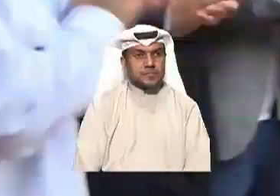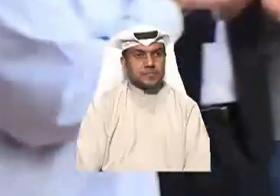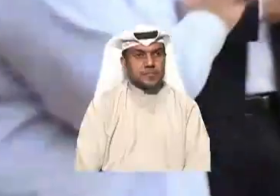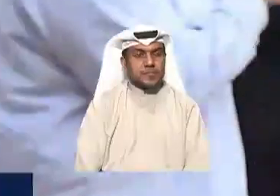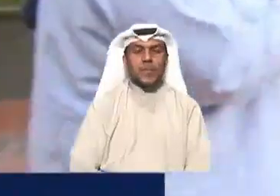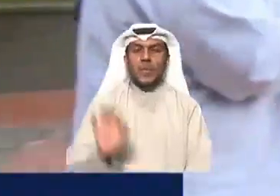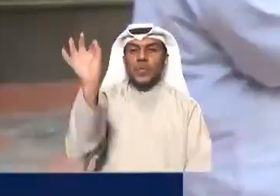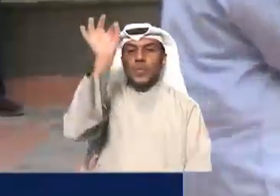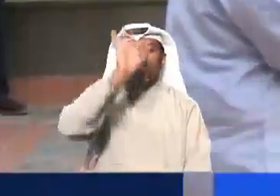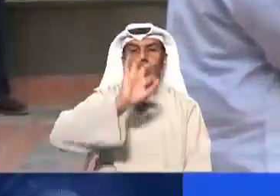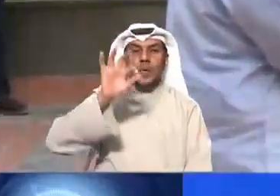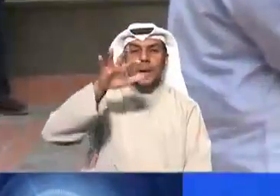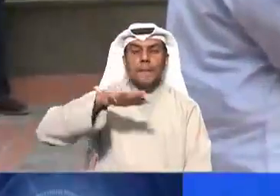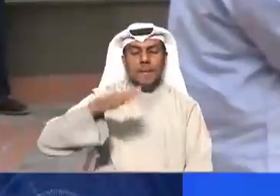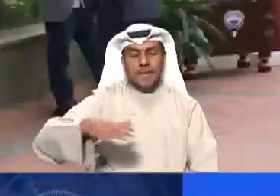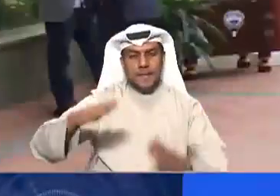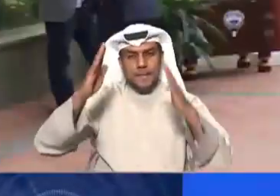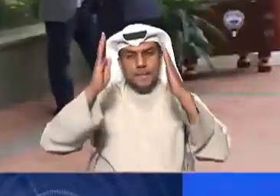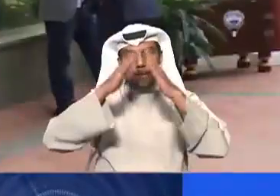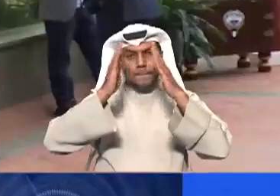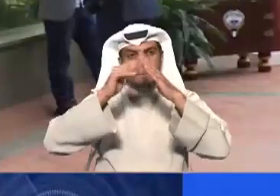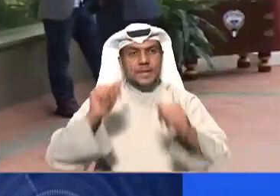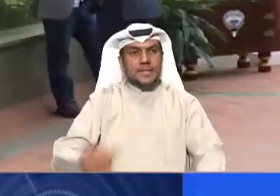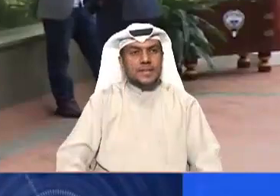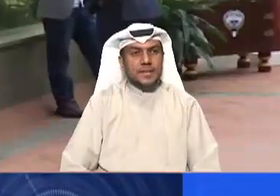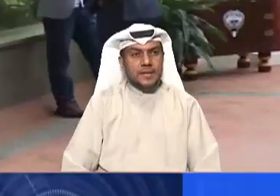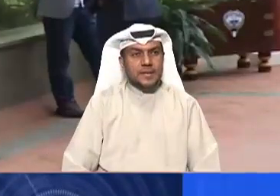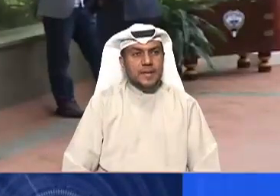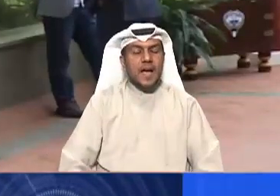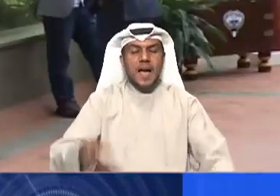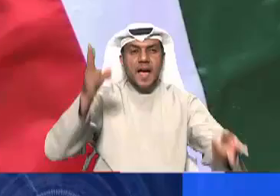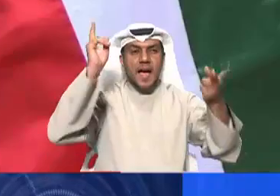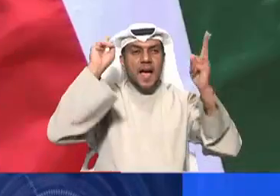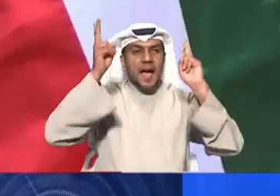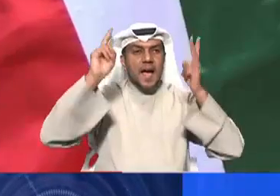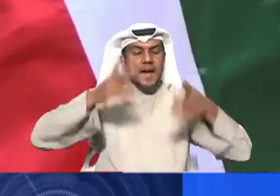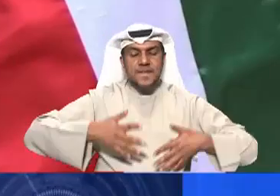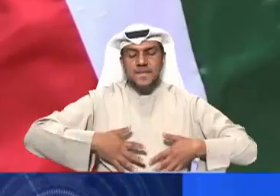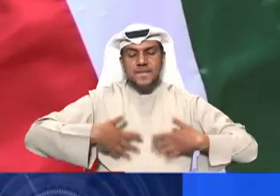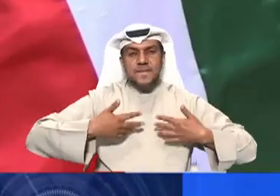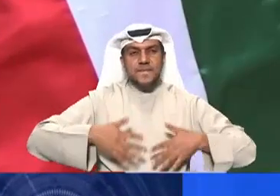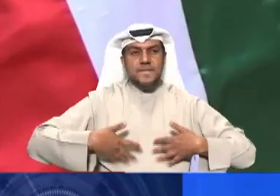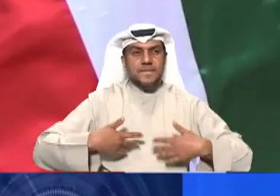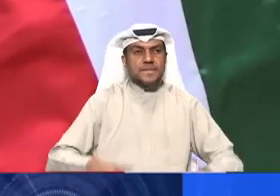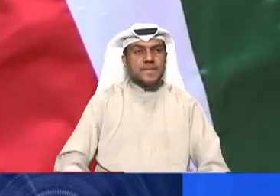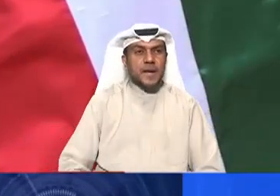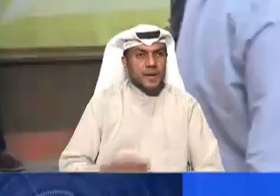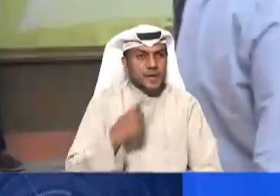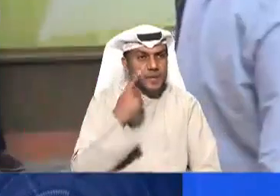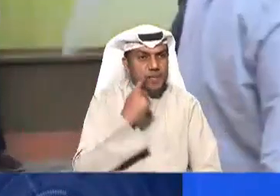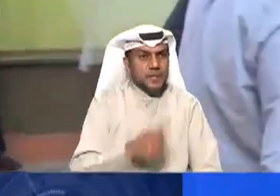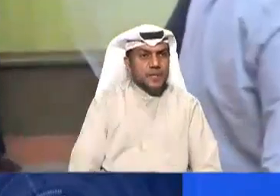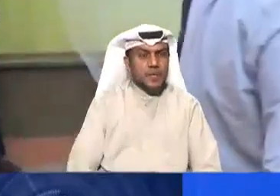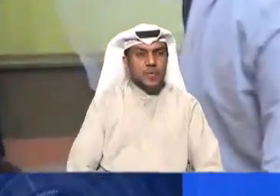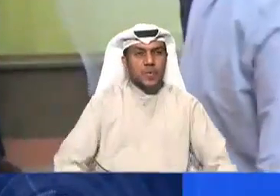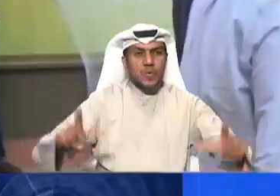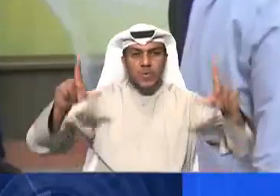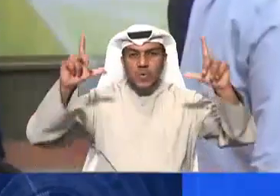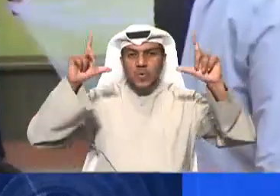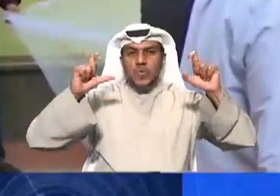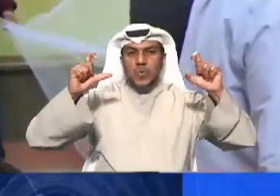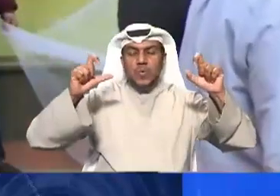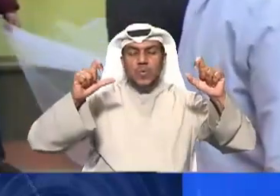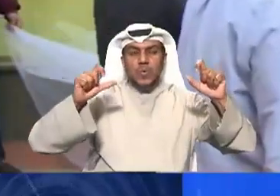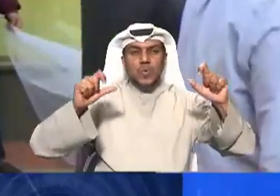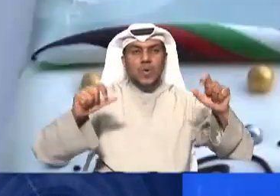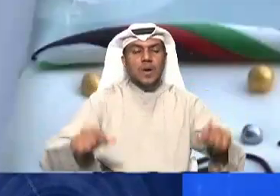احتفلت السفارة الكويتية بالقاهرة بالأعياد الوطنية الكويتية التي تصادف ذكرى الاستقلال 60